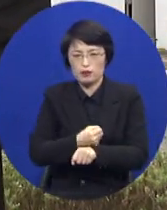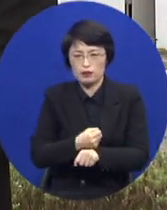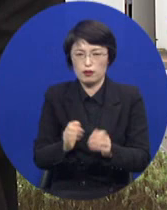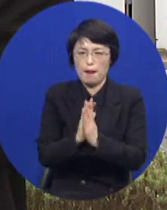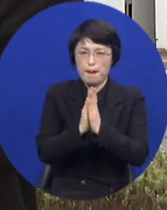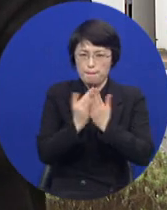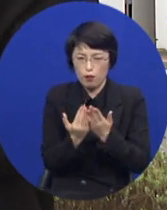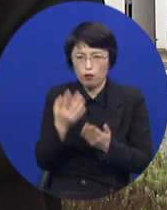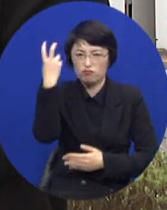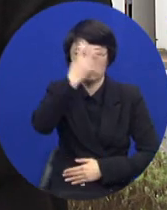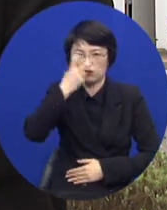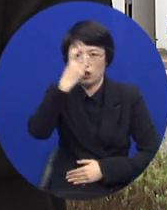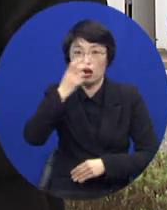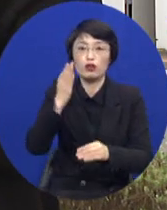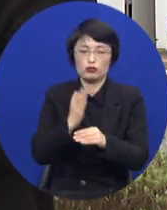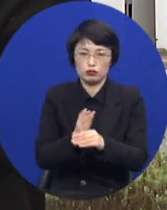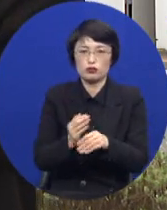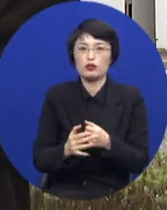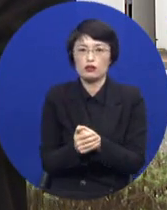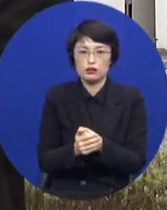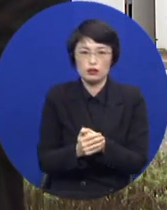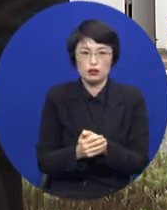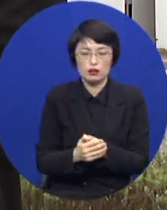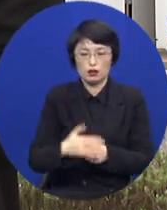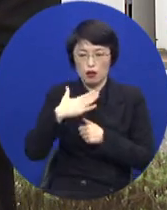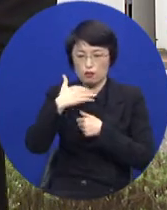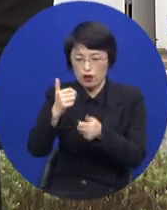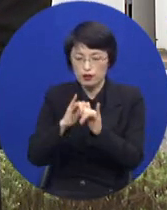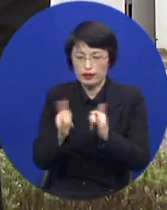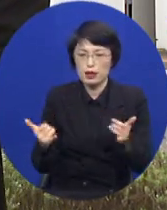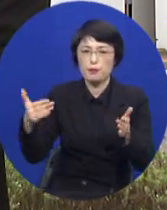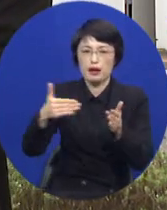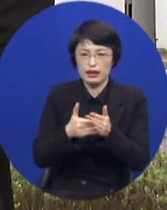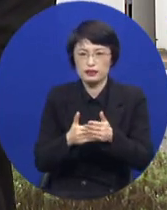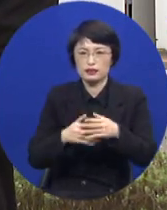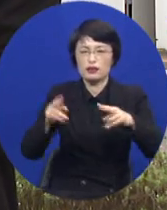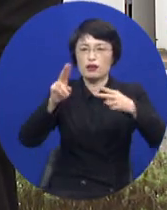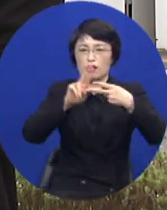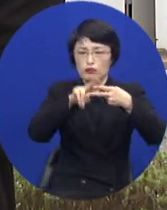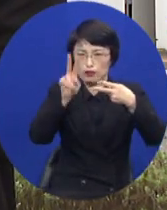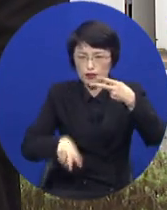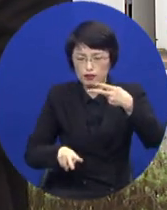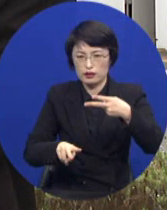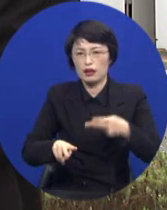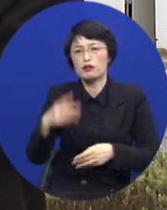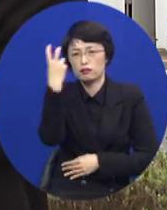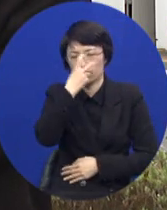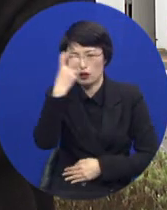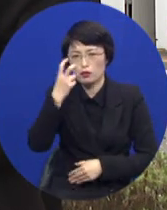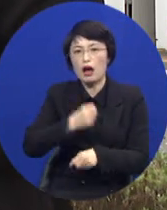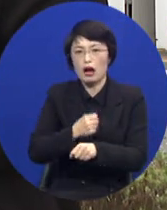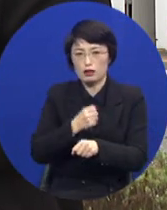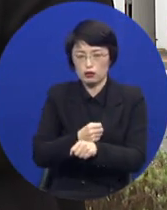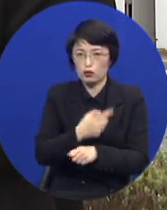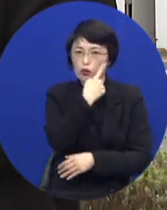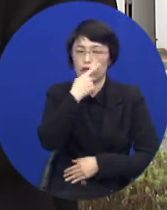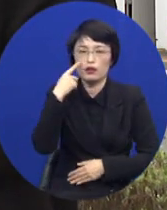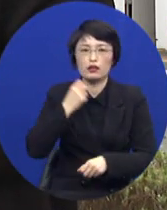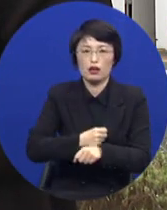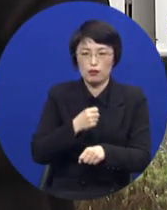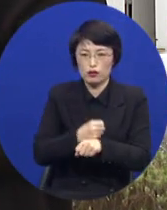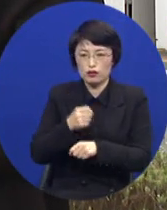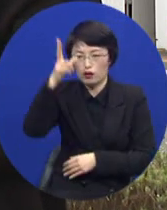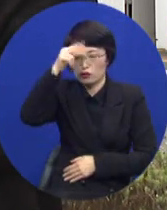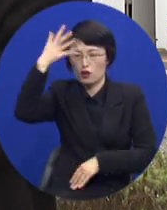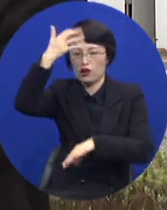수사를 진행중인 가운데 피고발인 까지 형사 입건된 것으로 확인되면서 경찰 수사결과에 따라 카지노 이전